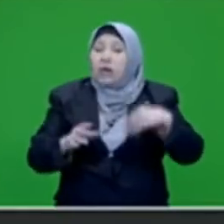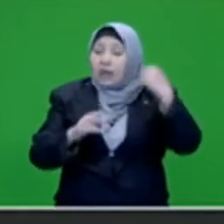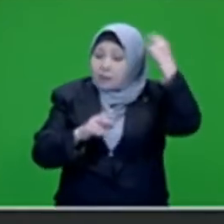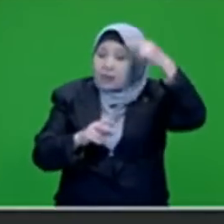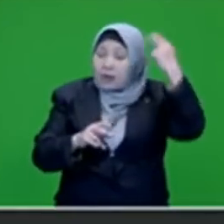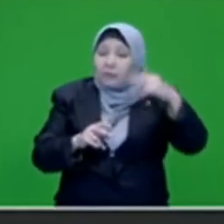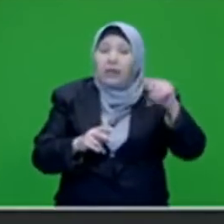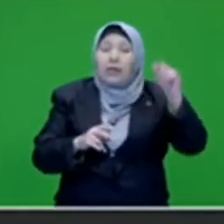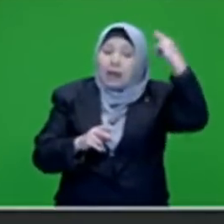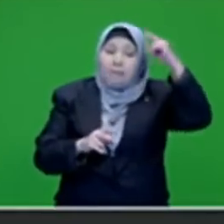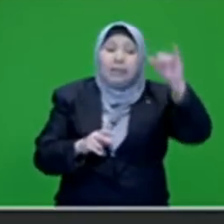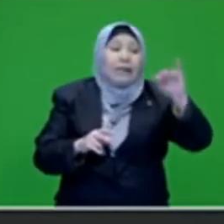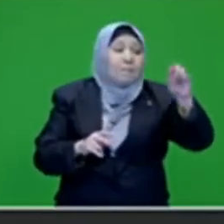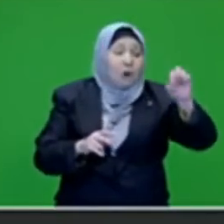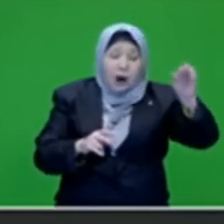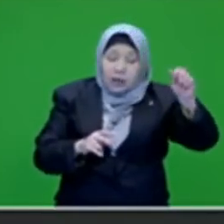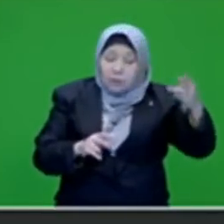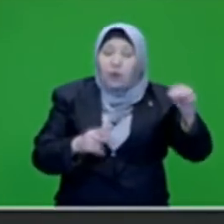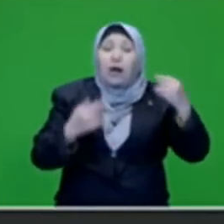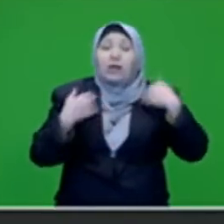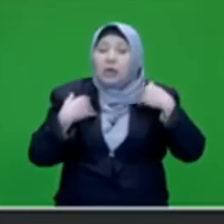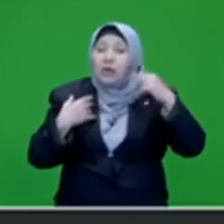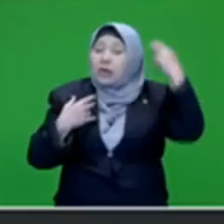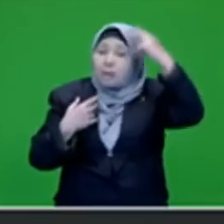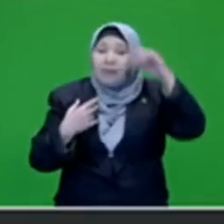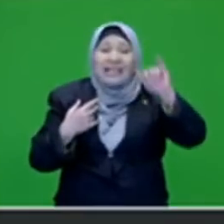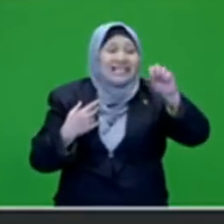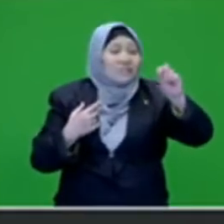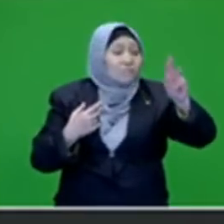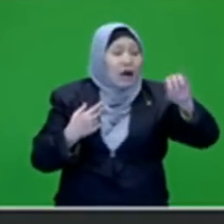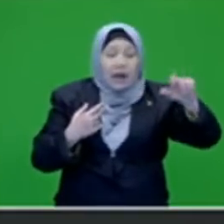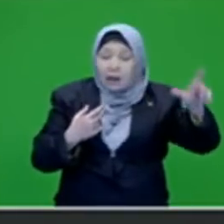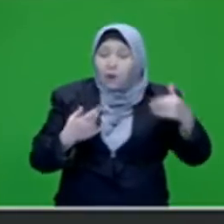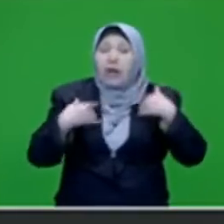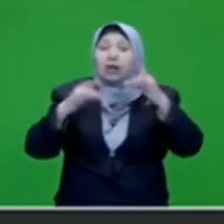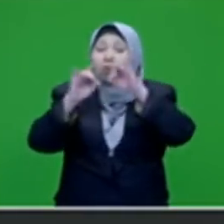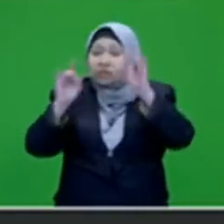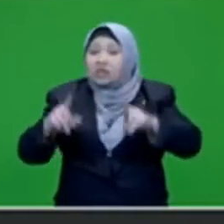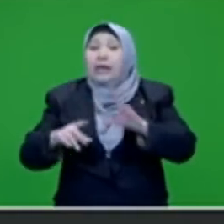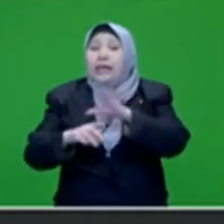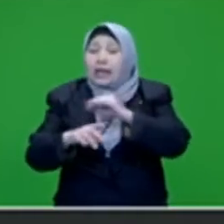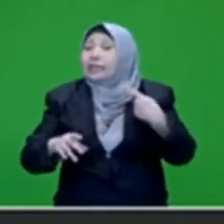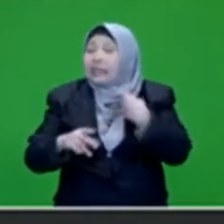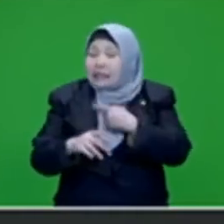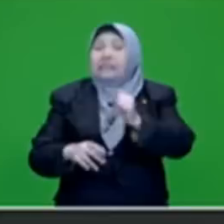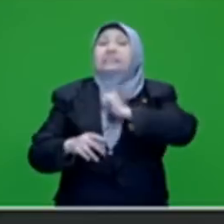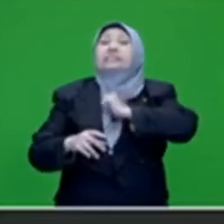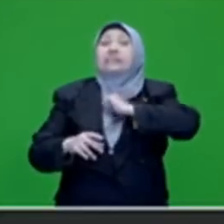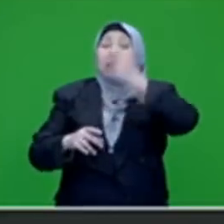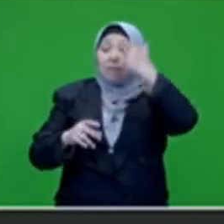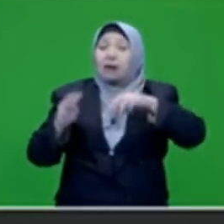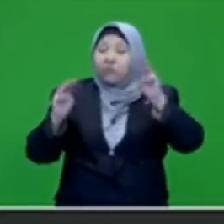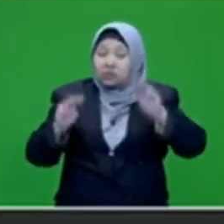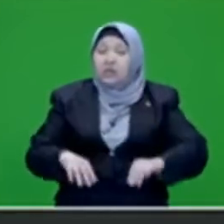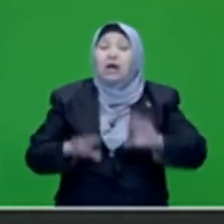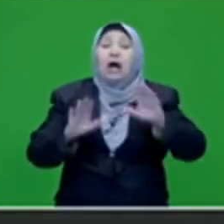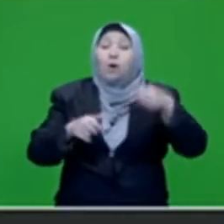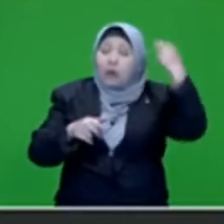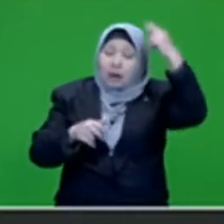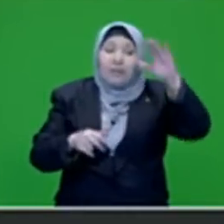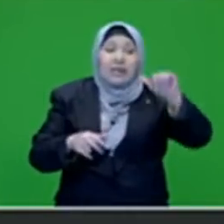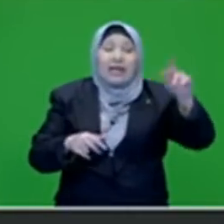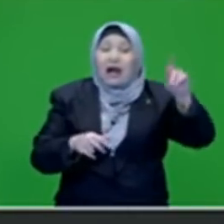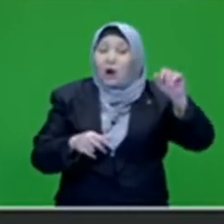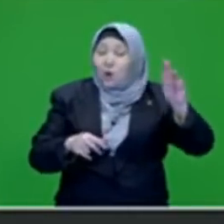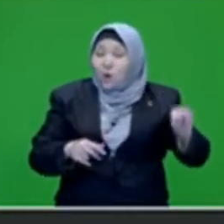Nabi Ibrahim ada ujian. Nabi Ismail pun ada ujian. Semua Nabi ada ujian. Dan kita juga ada ujian. Macam mana Nabi Allah Yaakub AS,